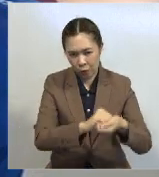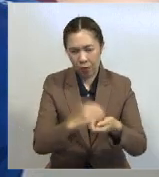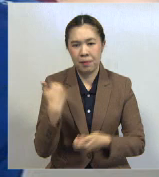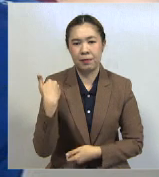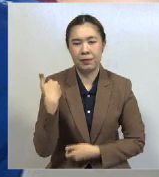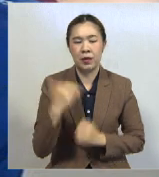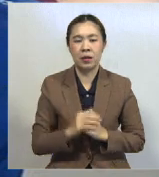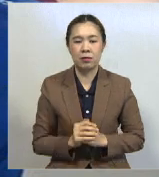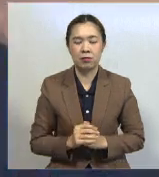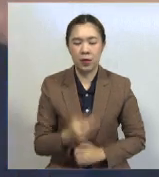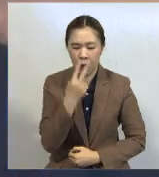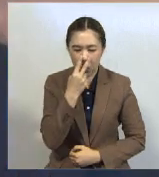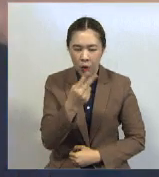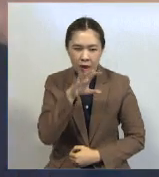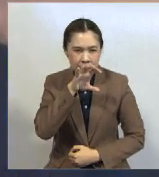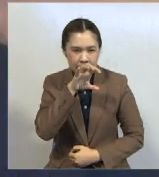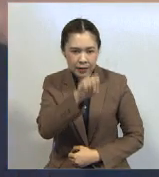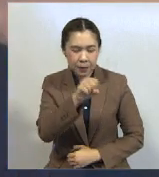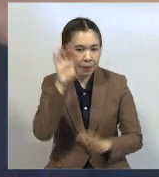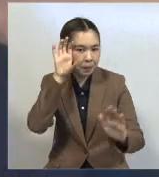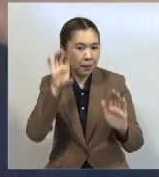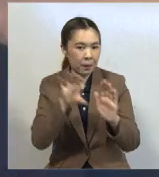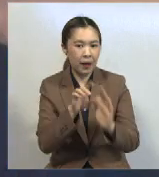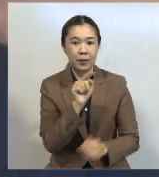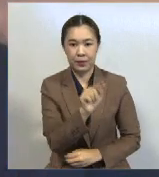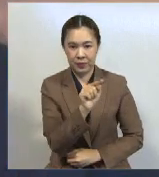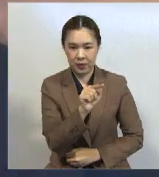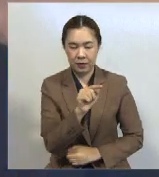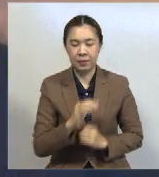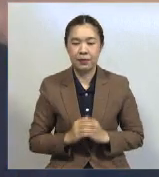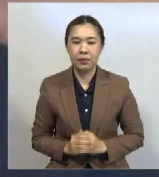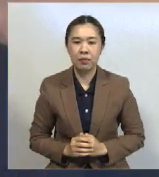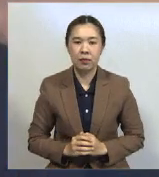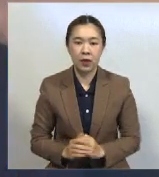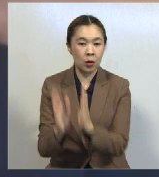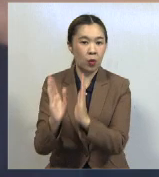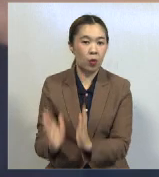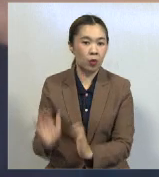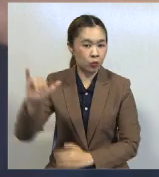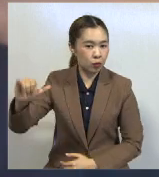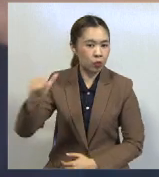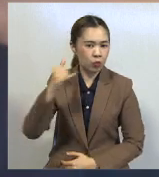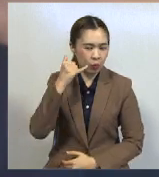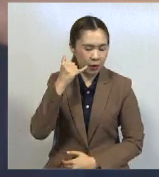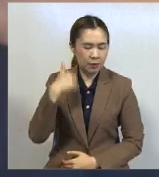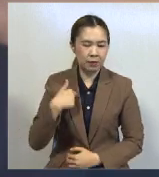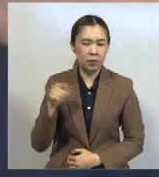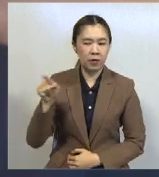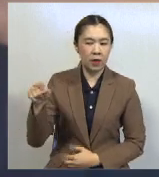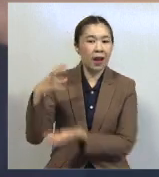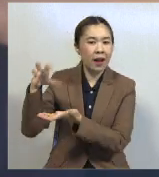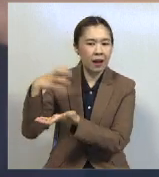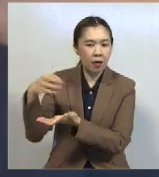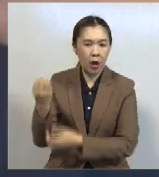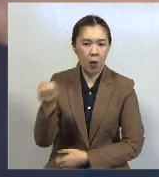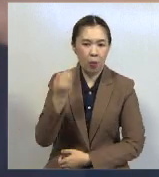ผิดปกตินะคะในภาพเนี่ยเขาบอกเลยว่าผู้ที่แจ้งเบาะแสเนี่ยเขาเห็นว่านายสมคิดสวม